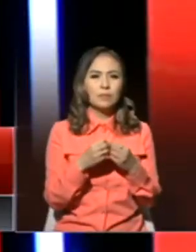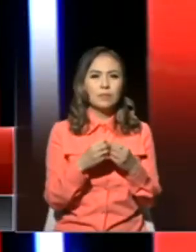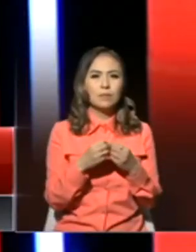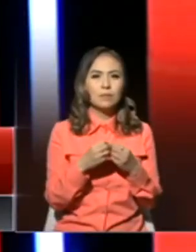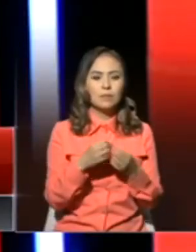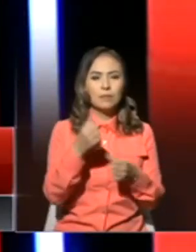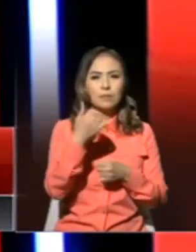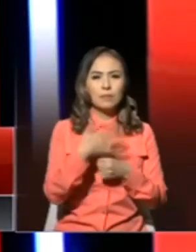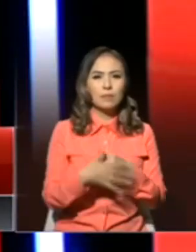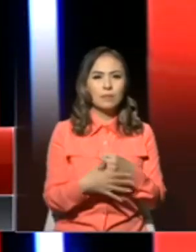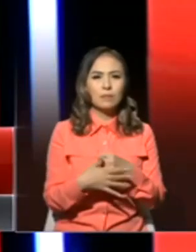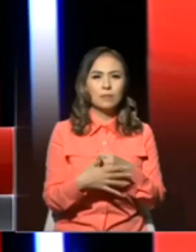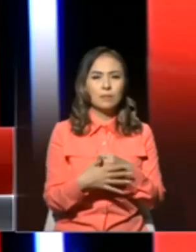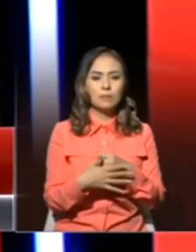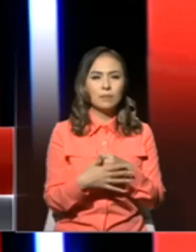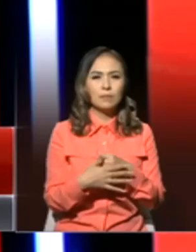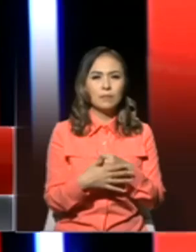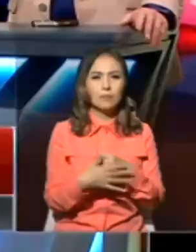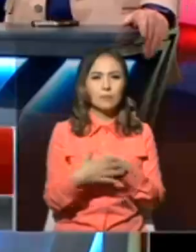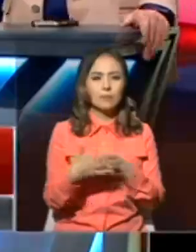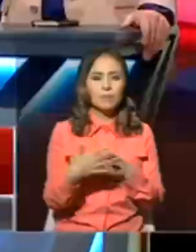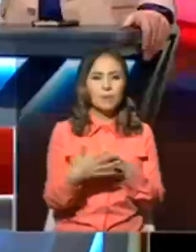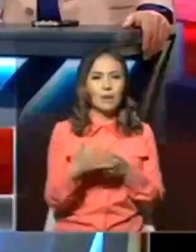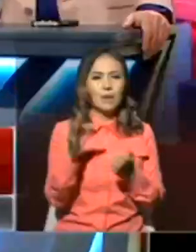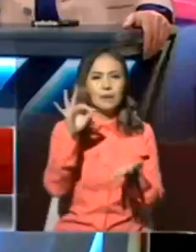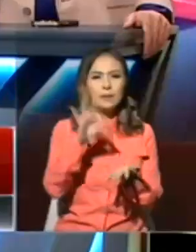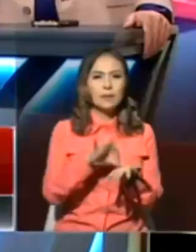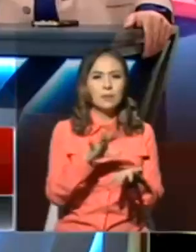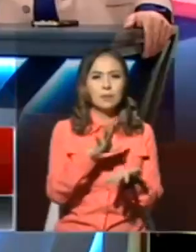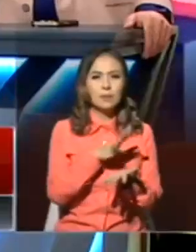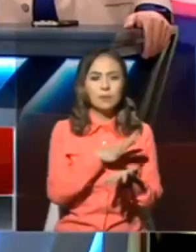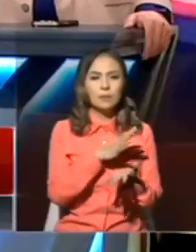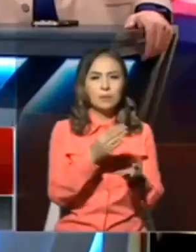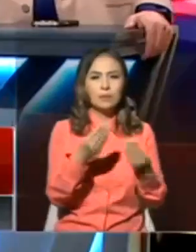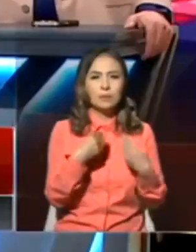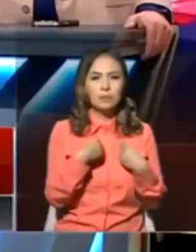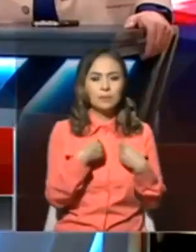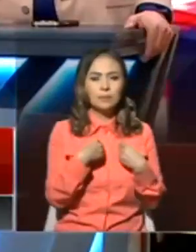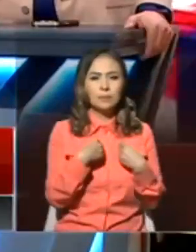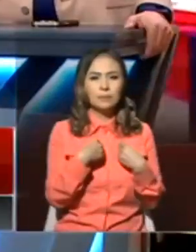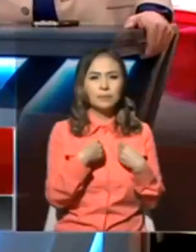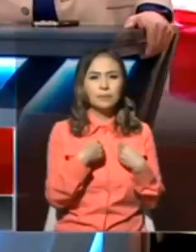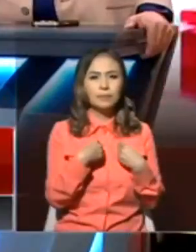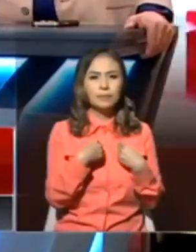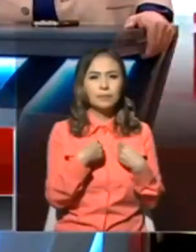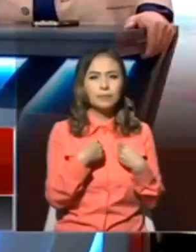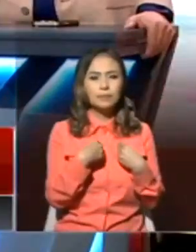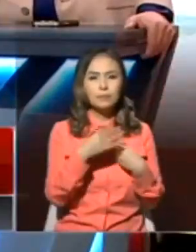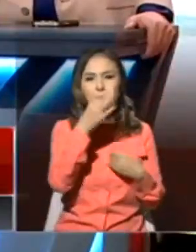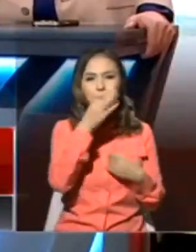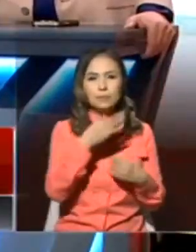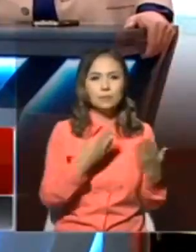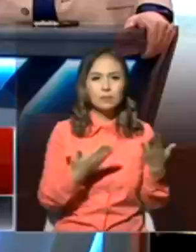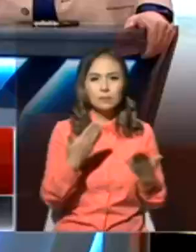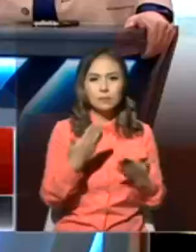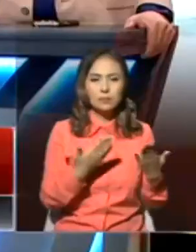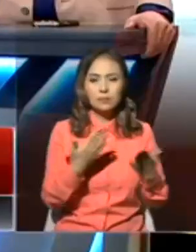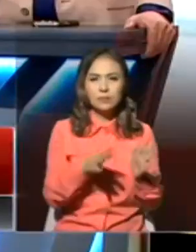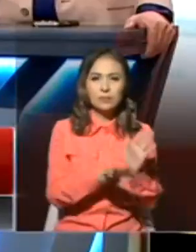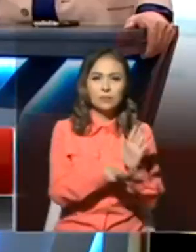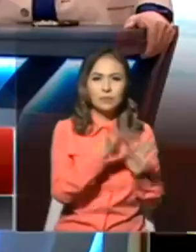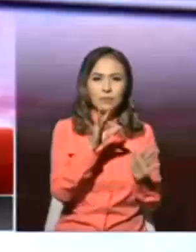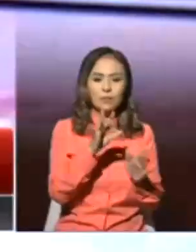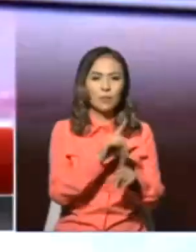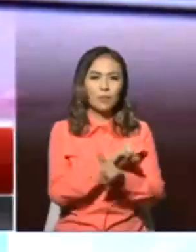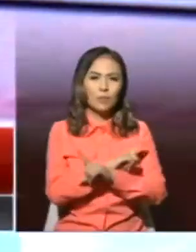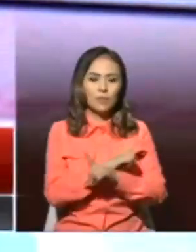отбасымда сол центрге маған мақсат қойды. Мен бұл маған айтты, либо өмір, либо өлім